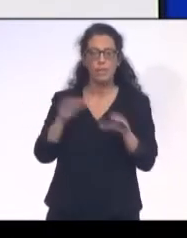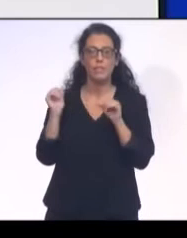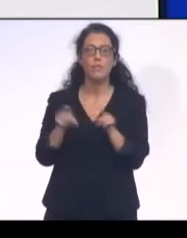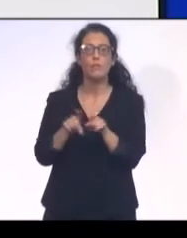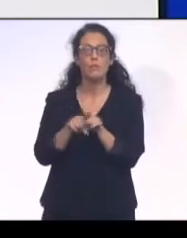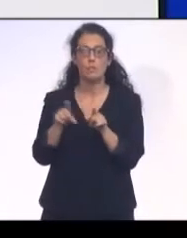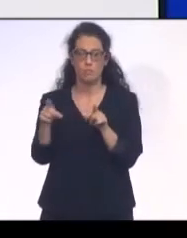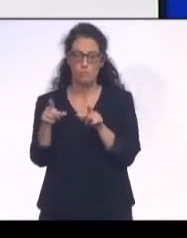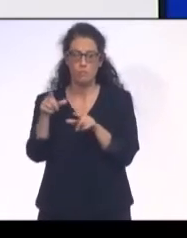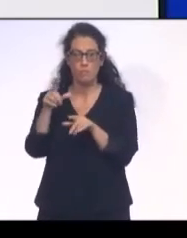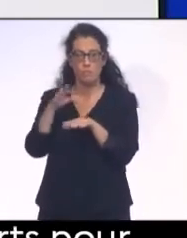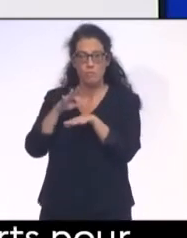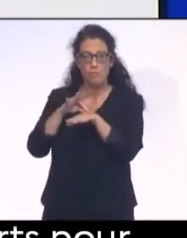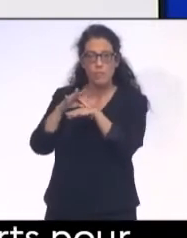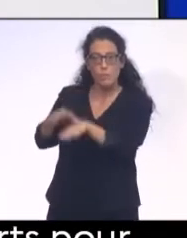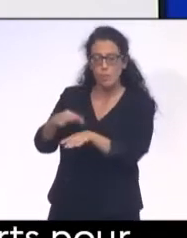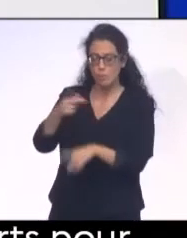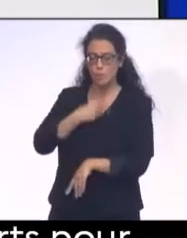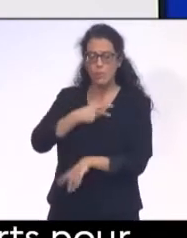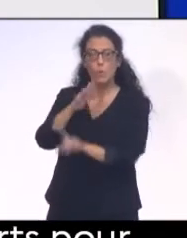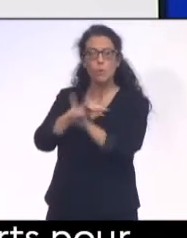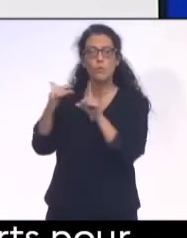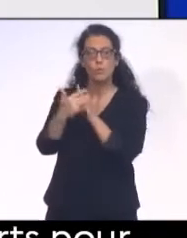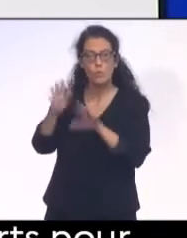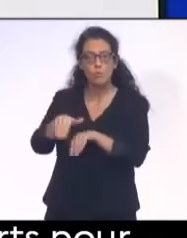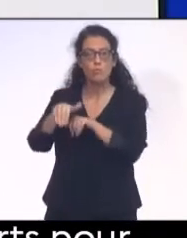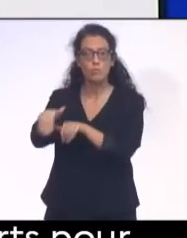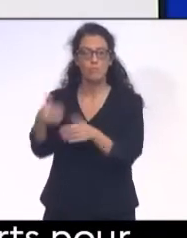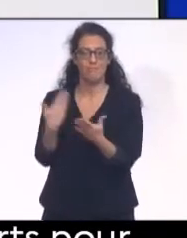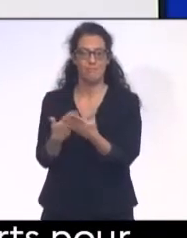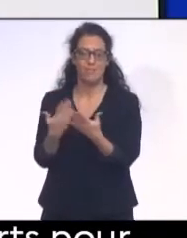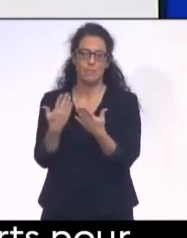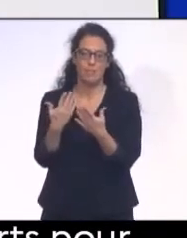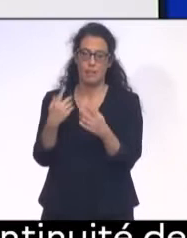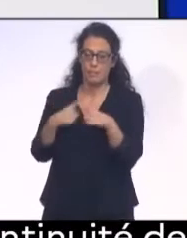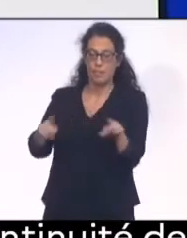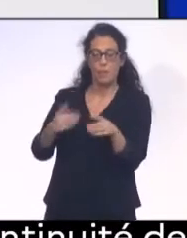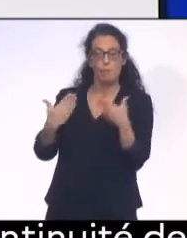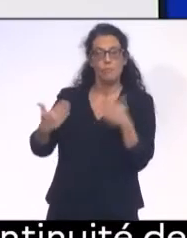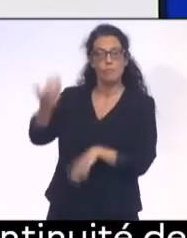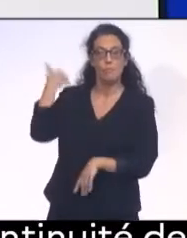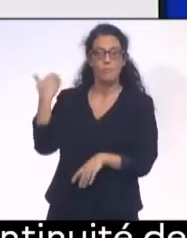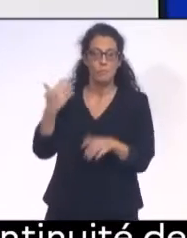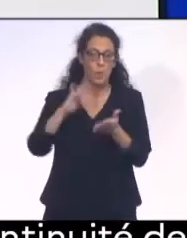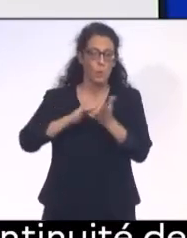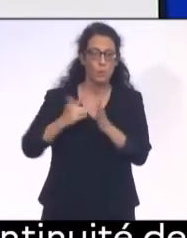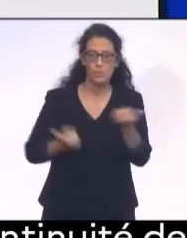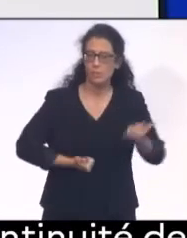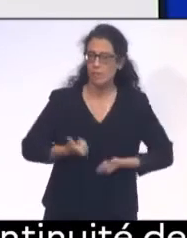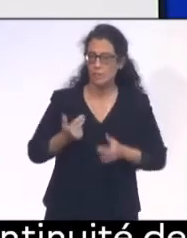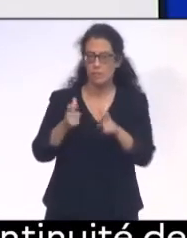continuité de l'accompagnement médico-social. C'est la grande différence. Tous les établissements sociaux, services médico-sociaux restent